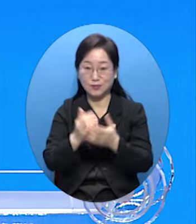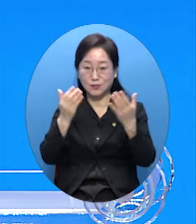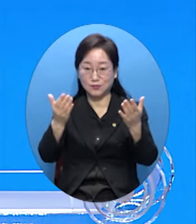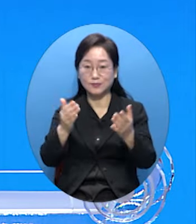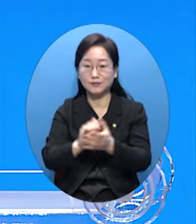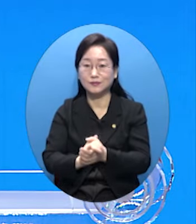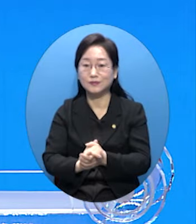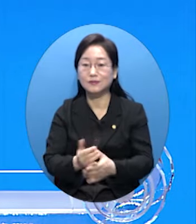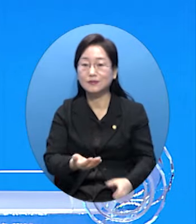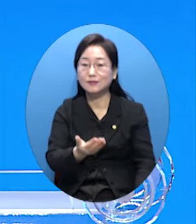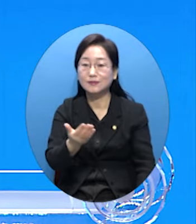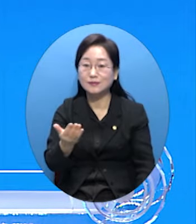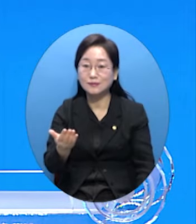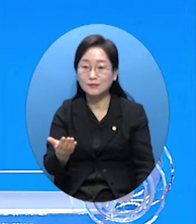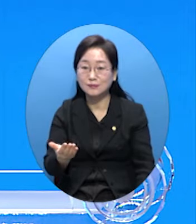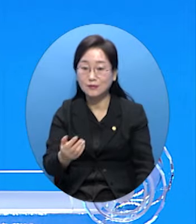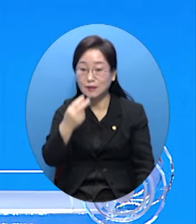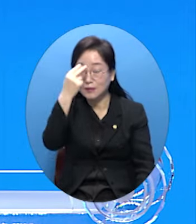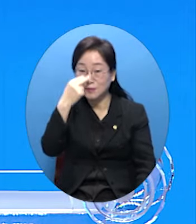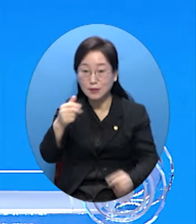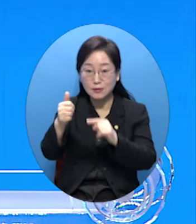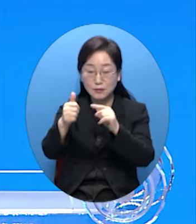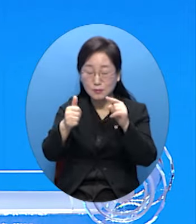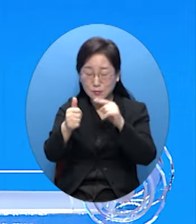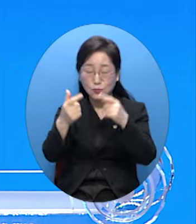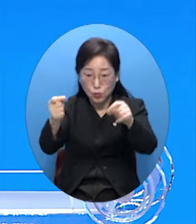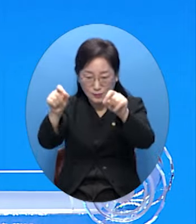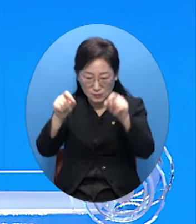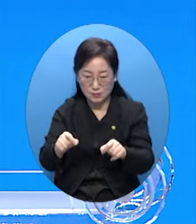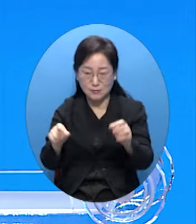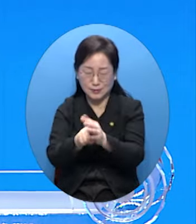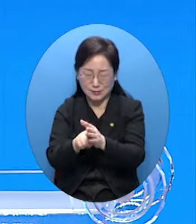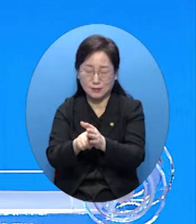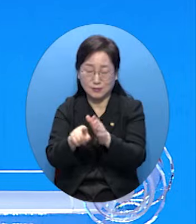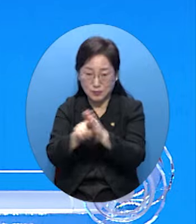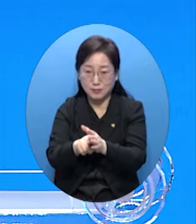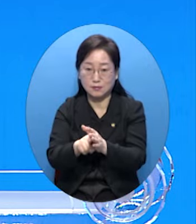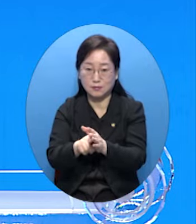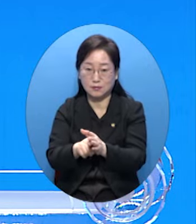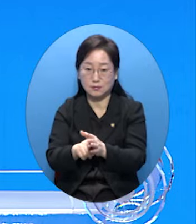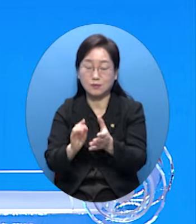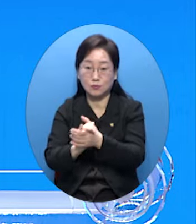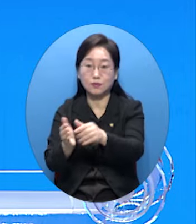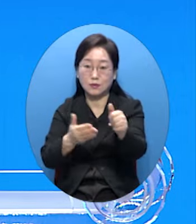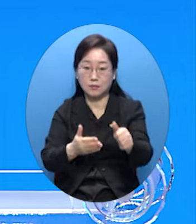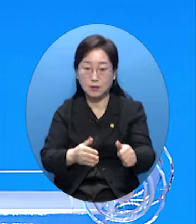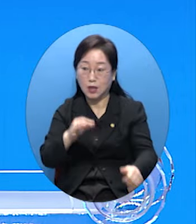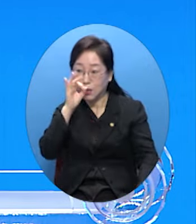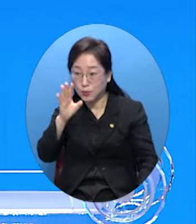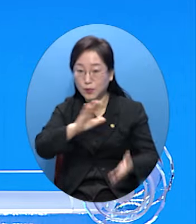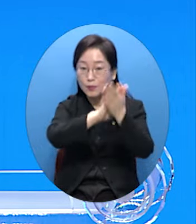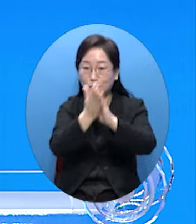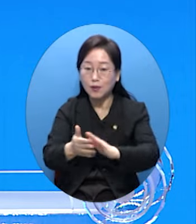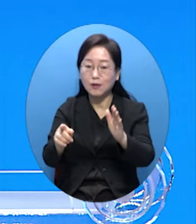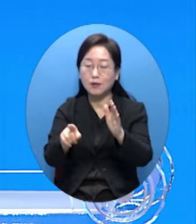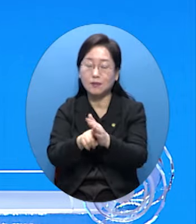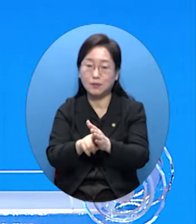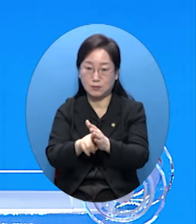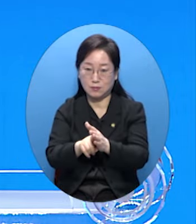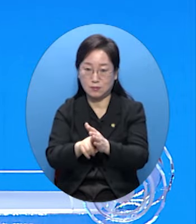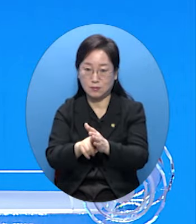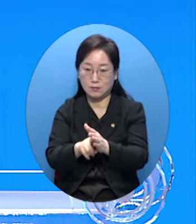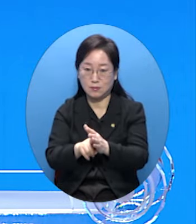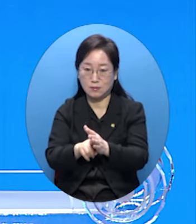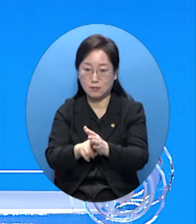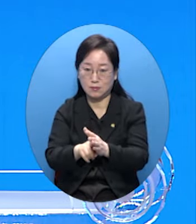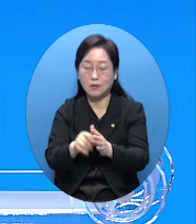여러분 바디메오처럼 기도하세요. 바디메오처럼 믿습니다. 바디메오는 불가능을 가능케 하는 믿음을 가졌습니다. 예수님이